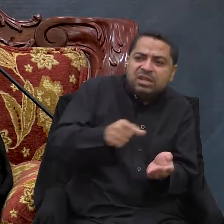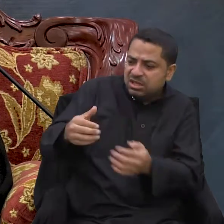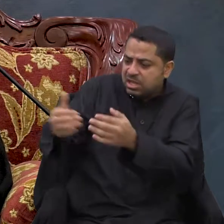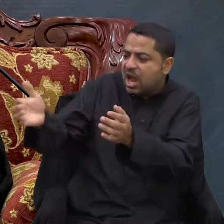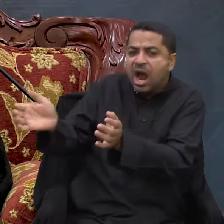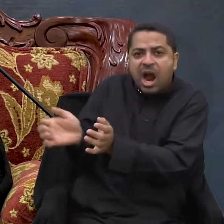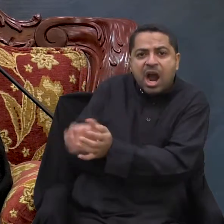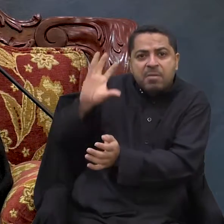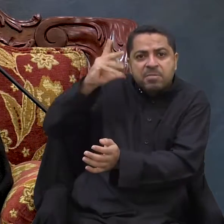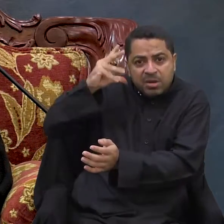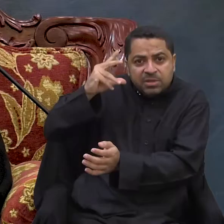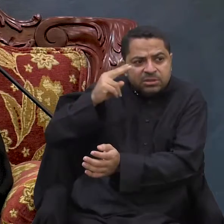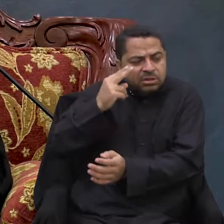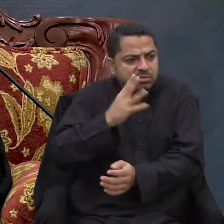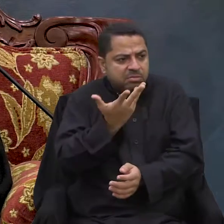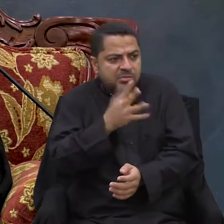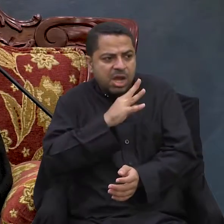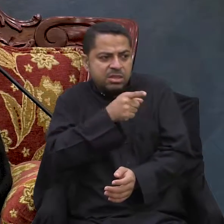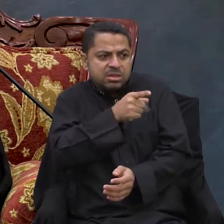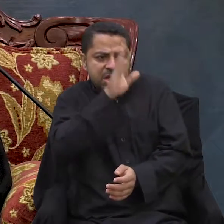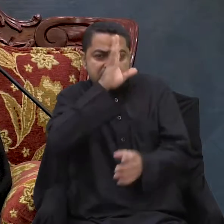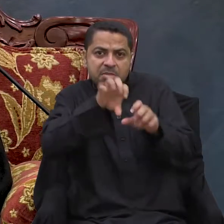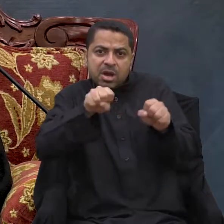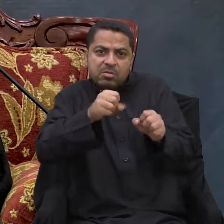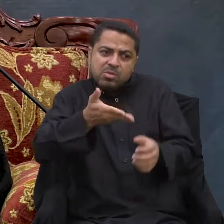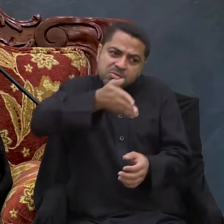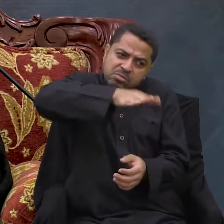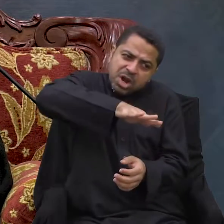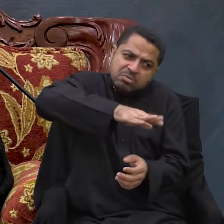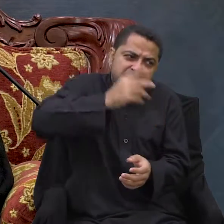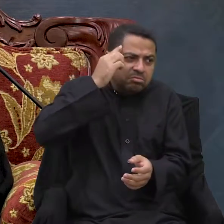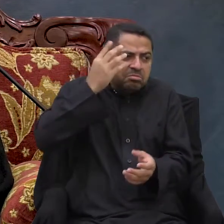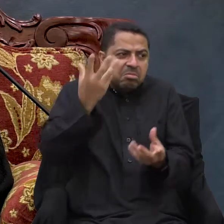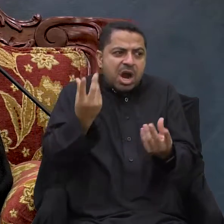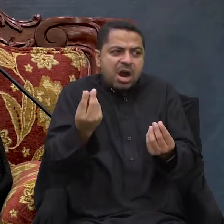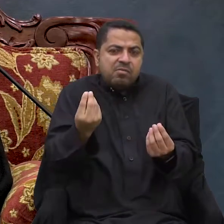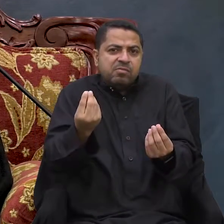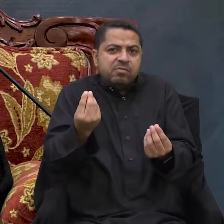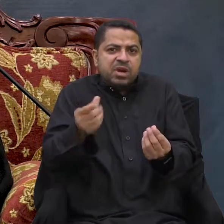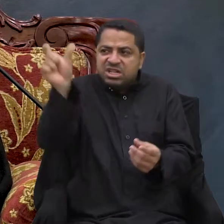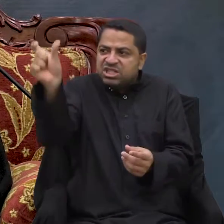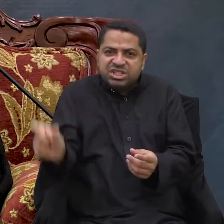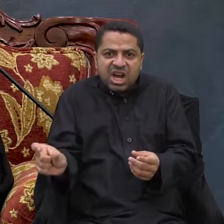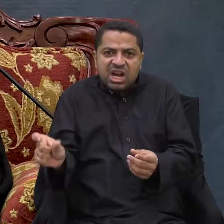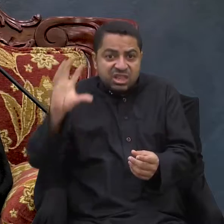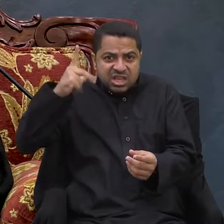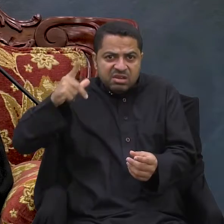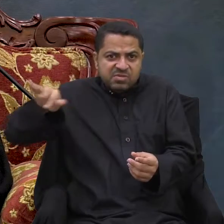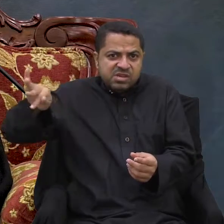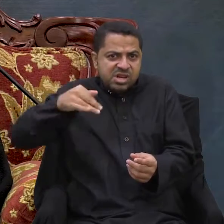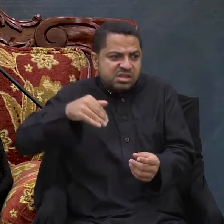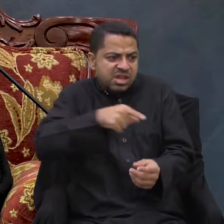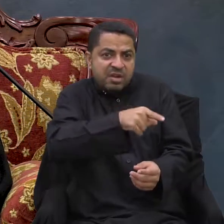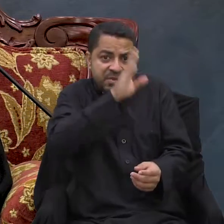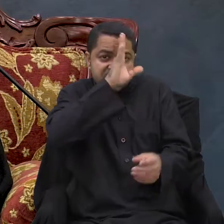عسكر بني أمية ما الذي يريده الحسين، جاء منهم لعين